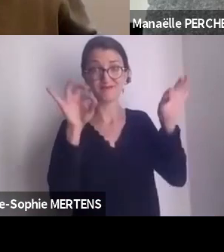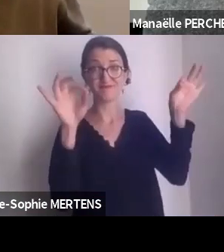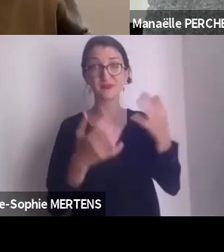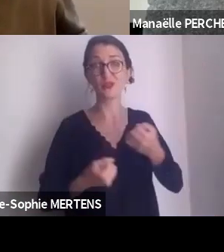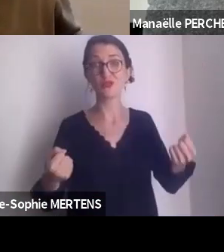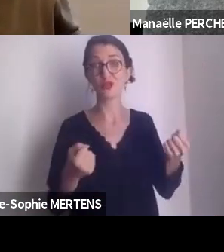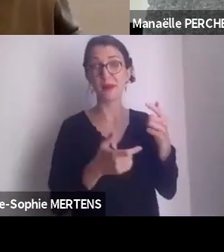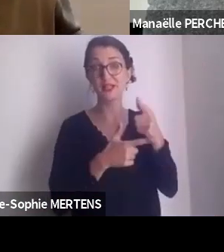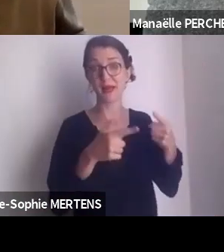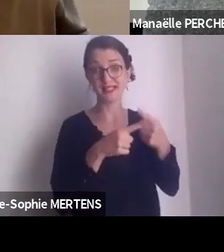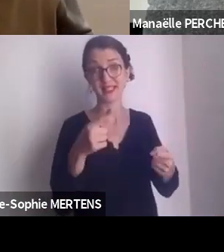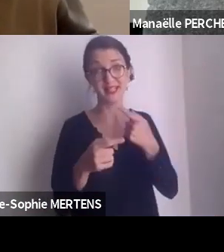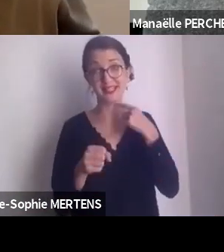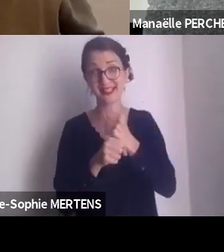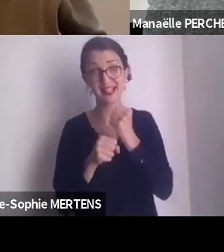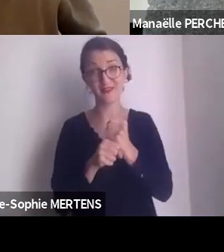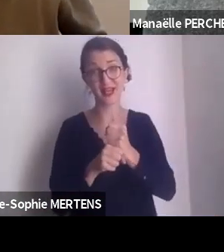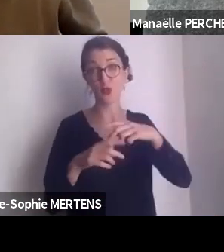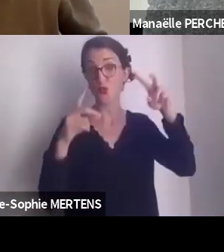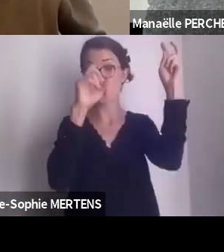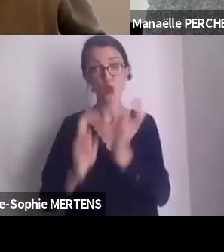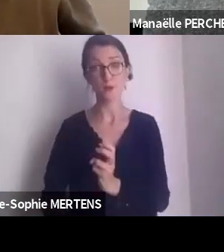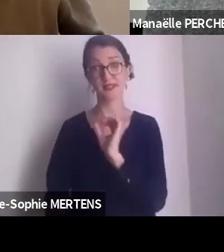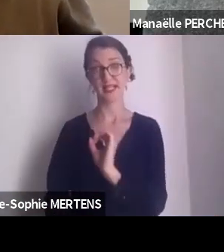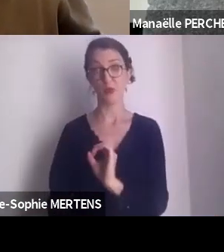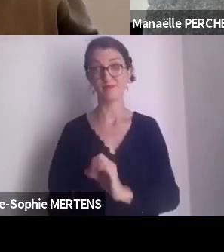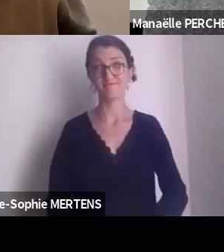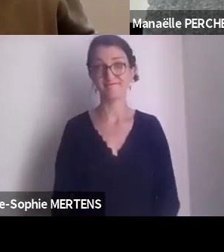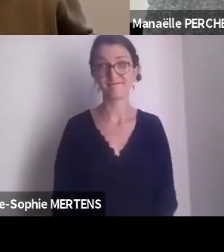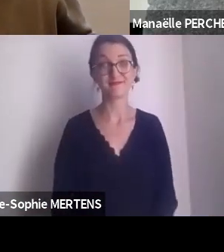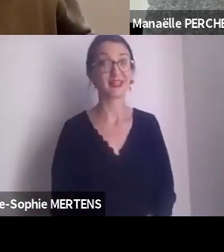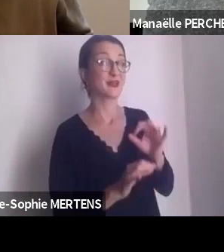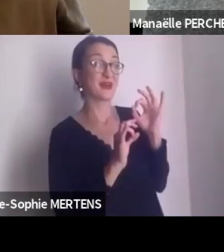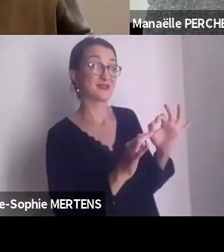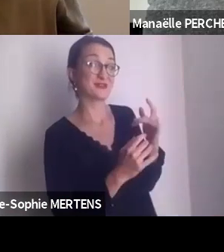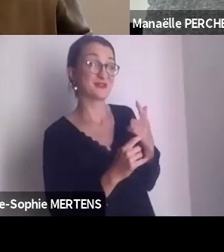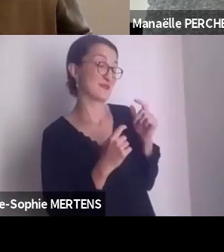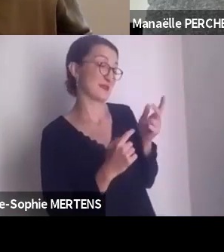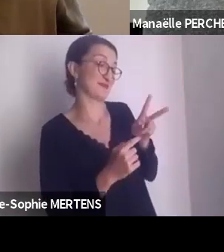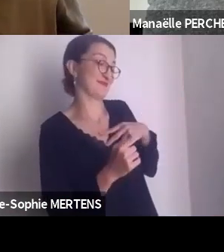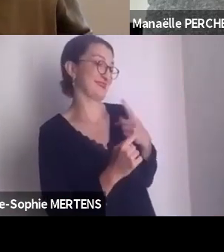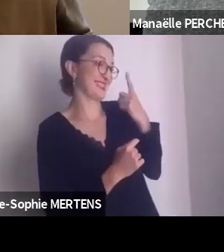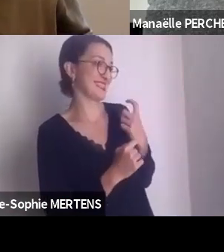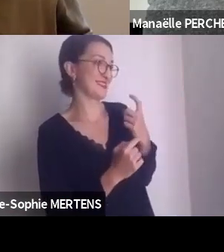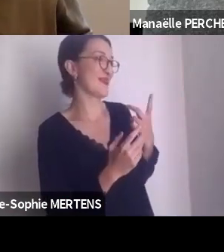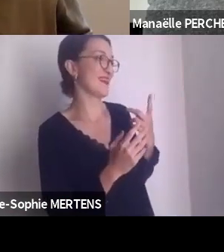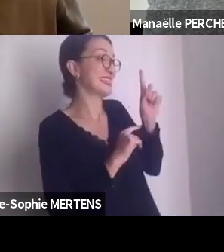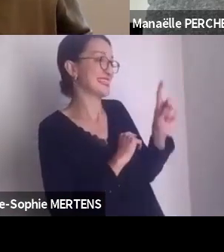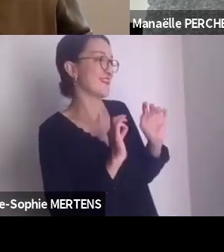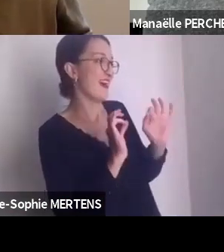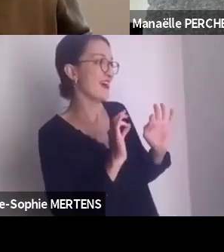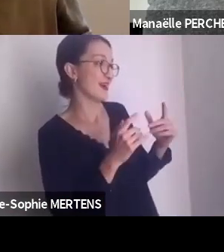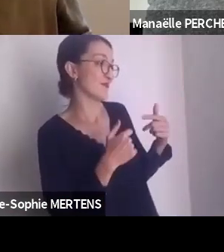D'accord. Merci beaucoup. Et justement, c'était ma question suivante. En fait, qu'est-ce qui s'est passé dans un premier temps pour Bicom pendant le